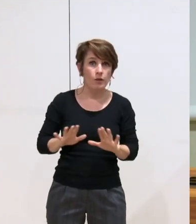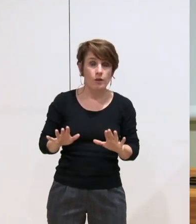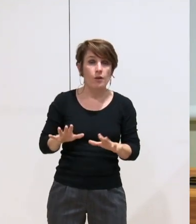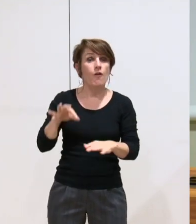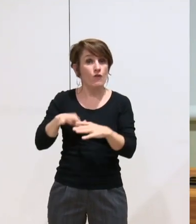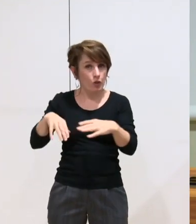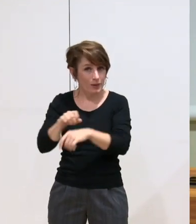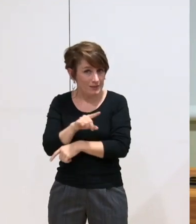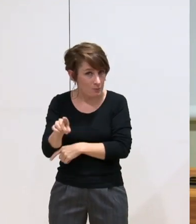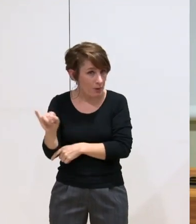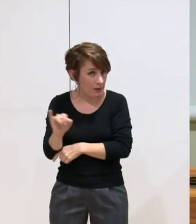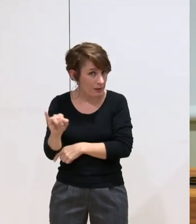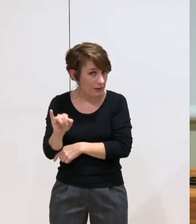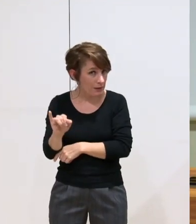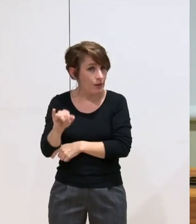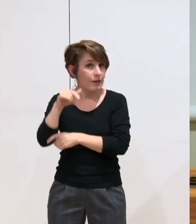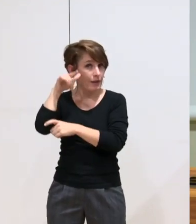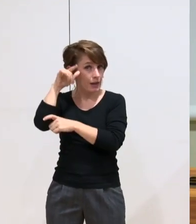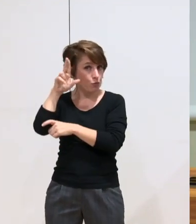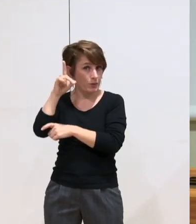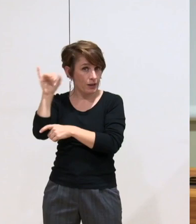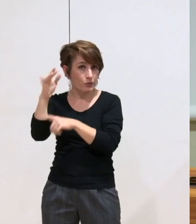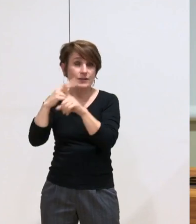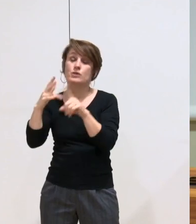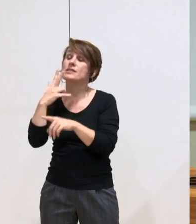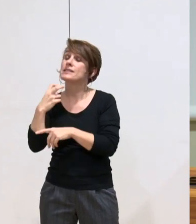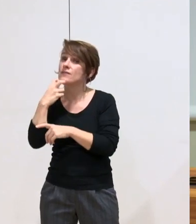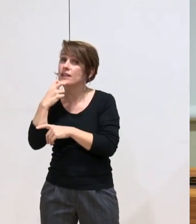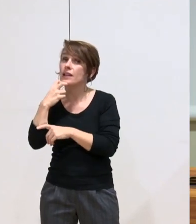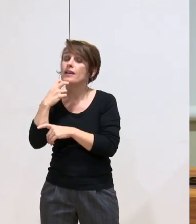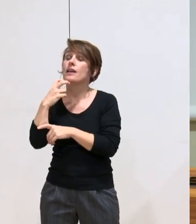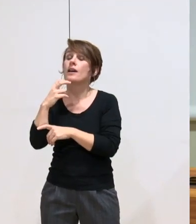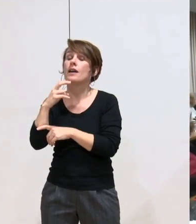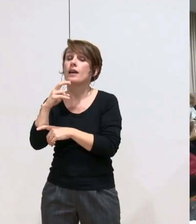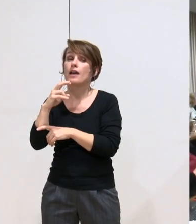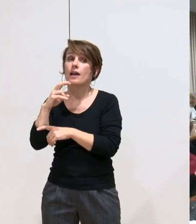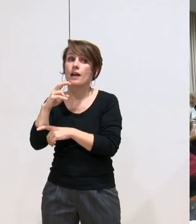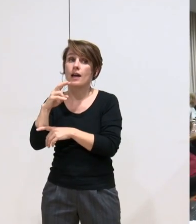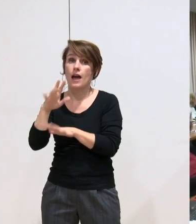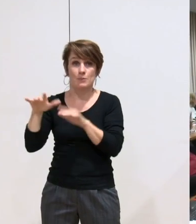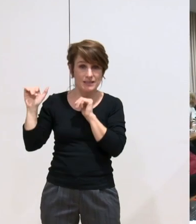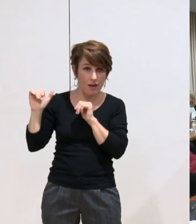Qui ne prend pas part au vote ? Républicains, UDI, Société civile, qui s'abstient ?